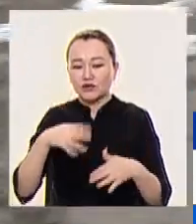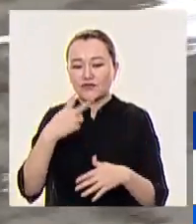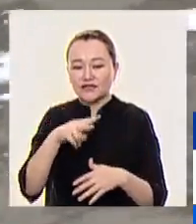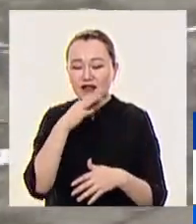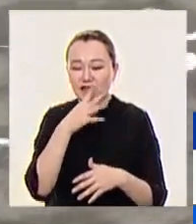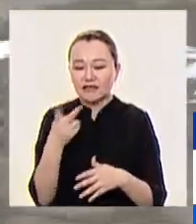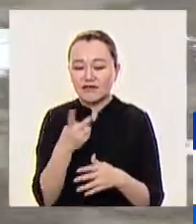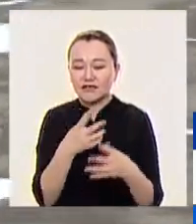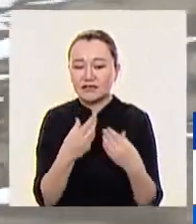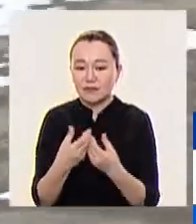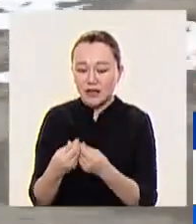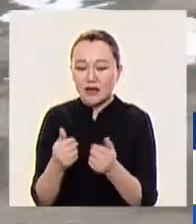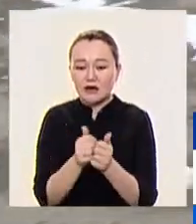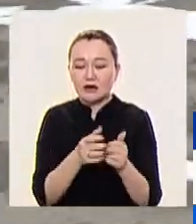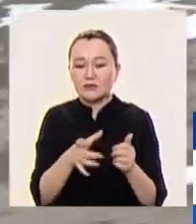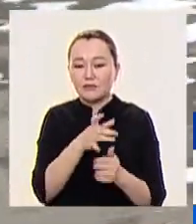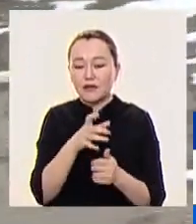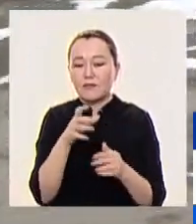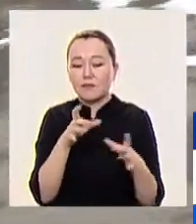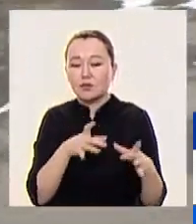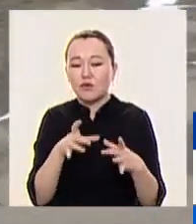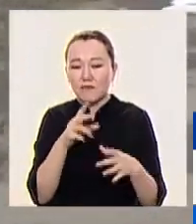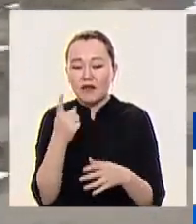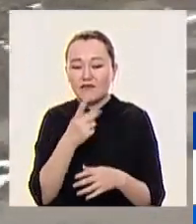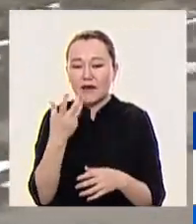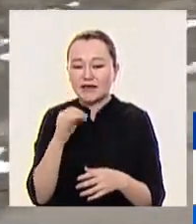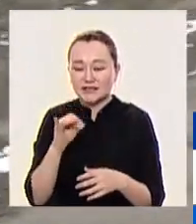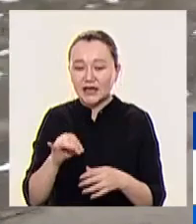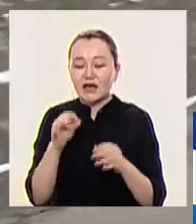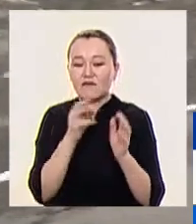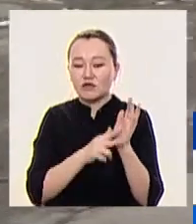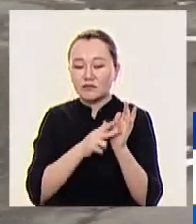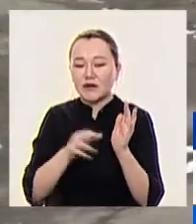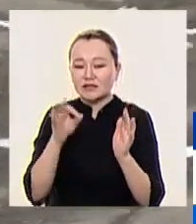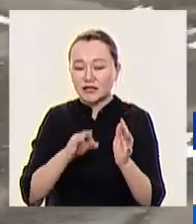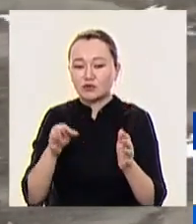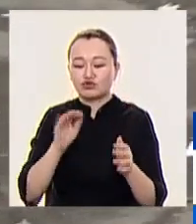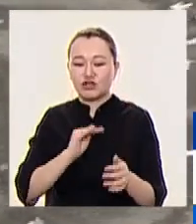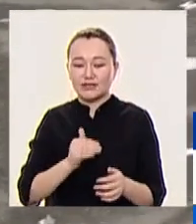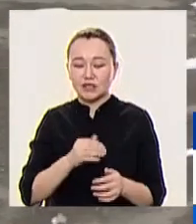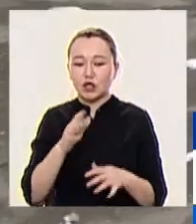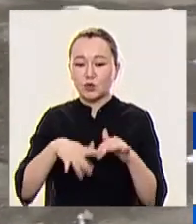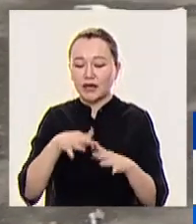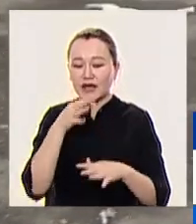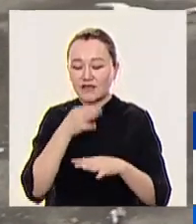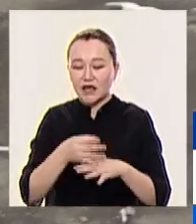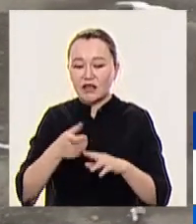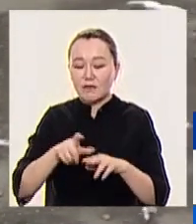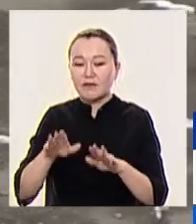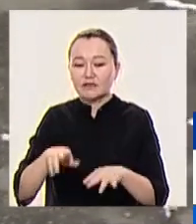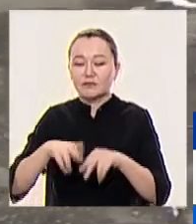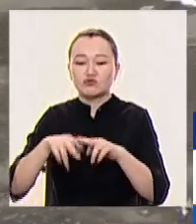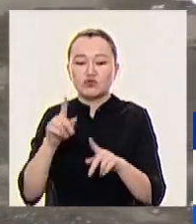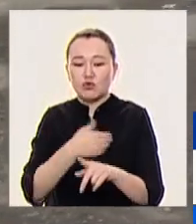живут две семьи, находится на берегу Первомайских прудов. Почти 80% побережья перешло в частные руки. Что хотят построить на этом месте,